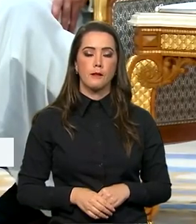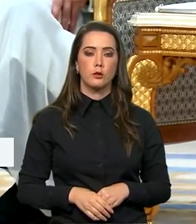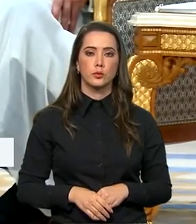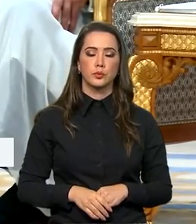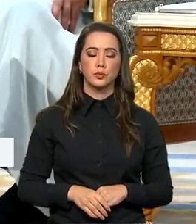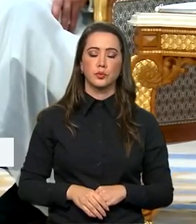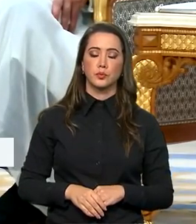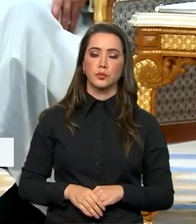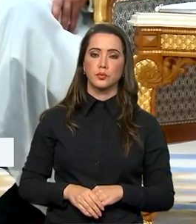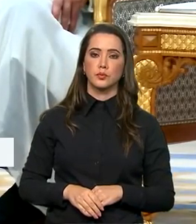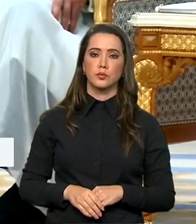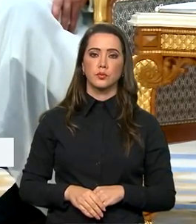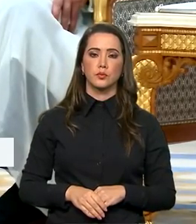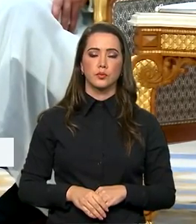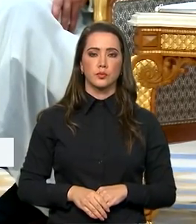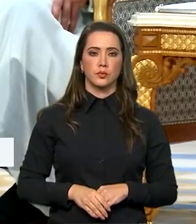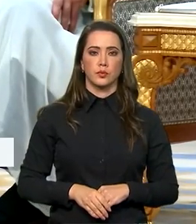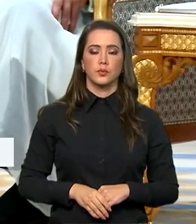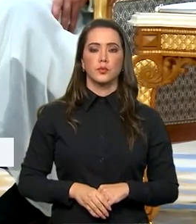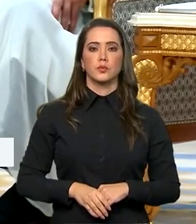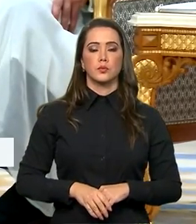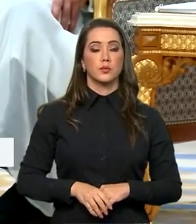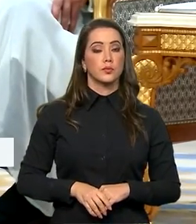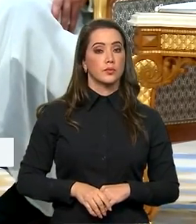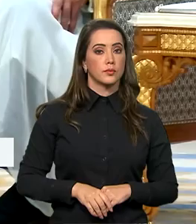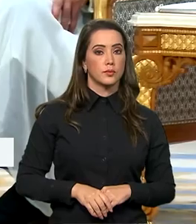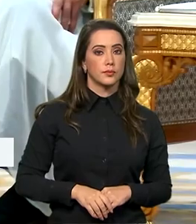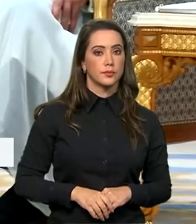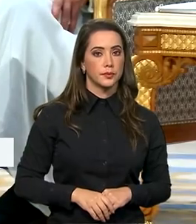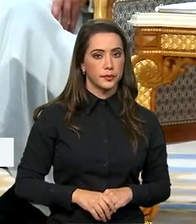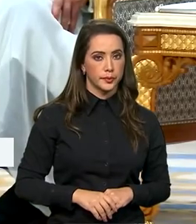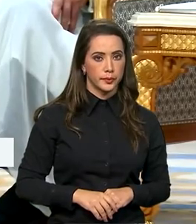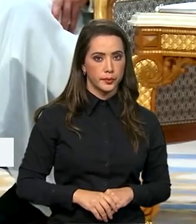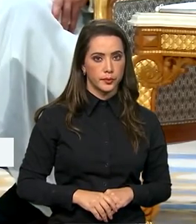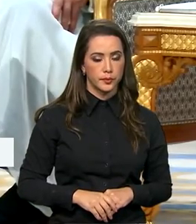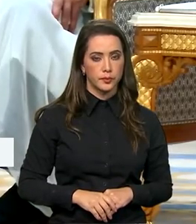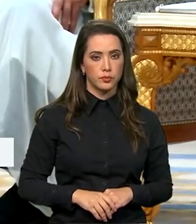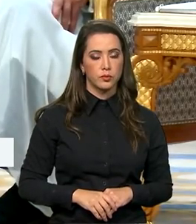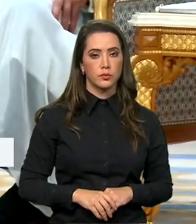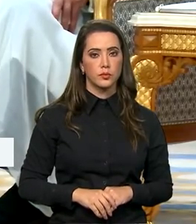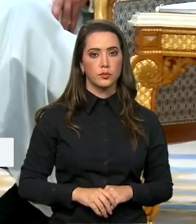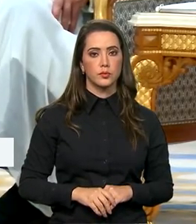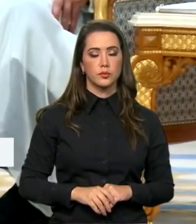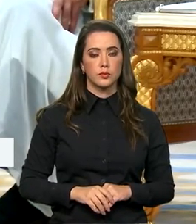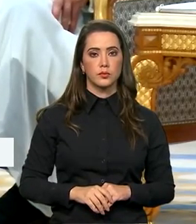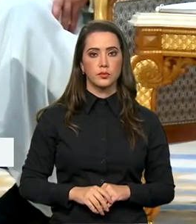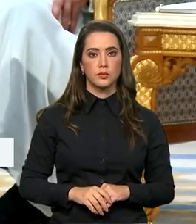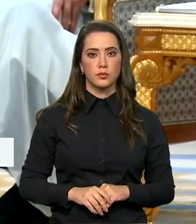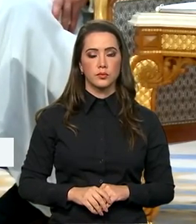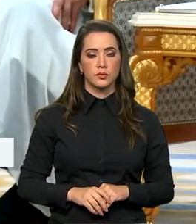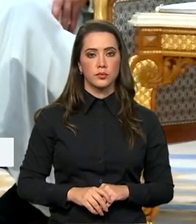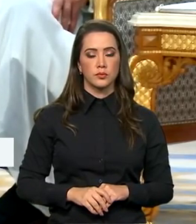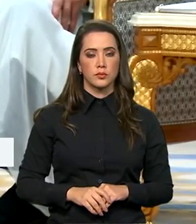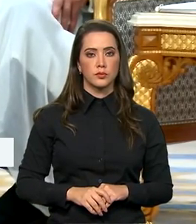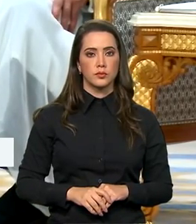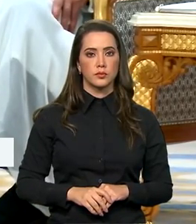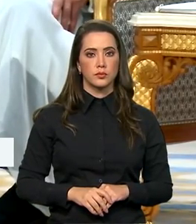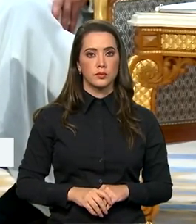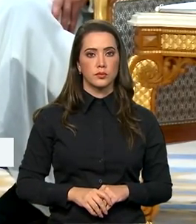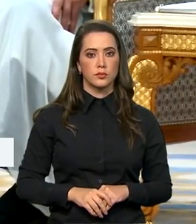ايضا في مجال التعاون في مجالات عديده مثل الذكاء الاصطناعي والرياضه وغيرها من